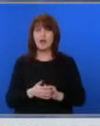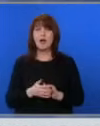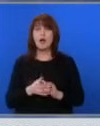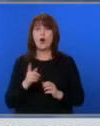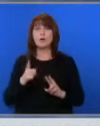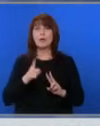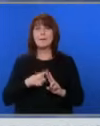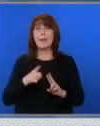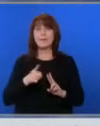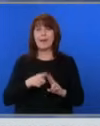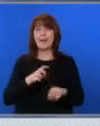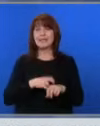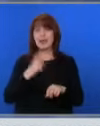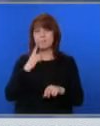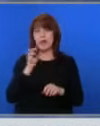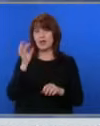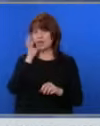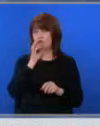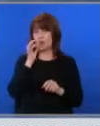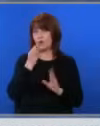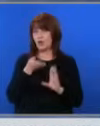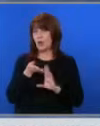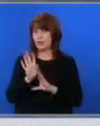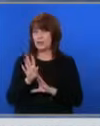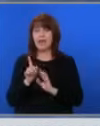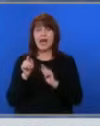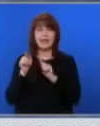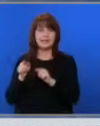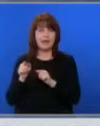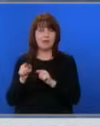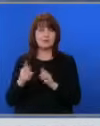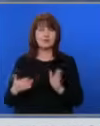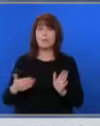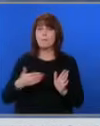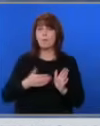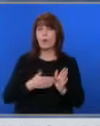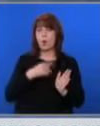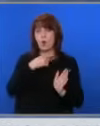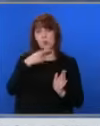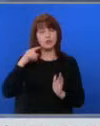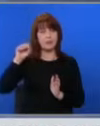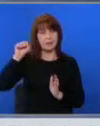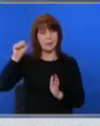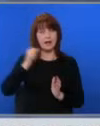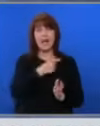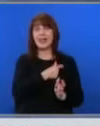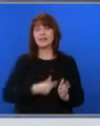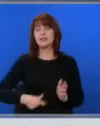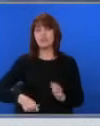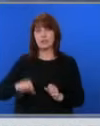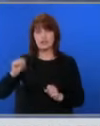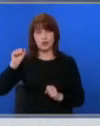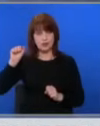От ПП и ДБ никой не се появи там. Сиреч, там се появиха проруските партии, националистическите